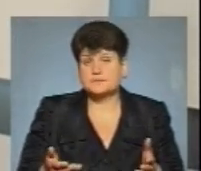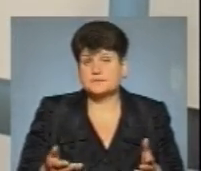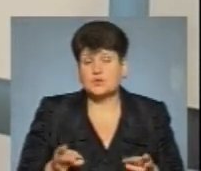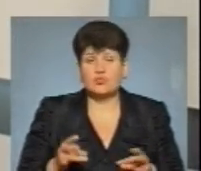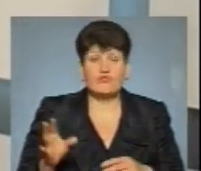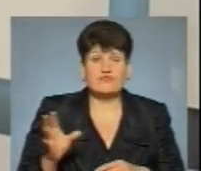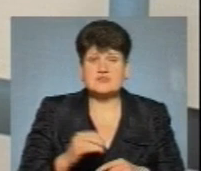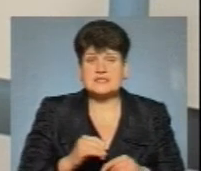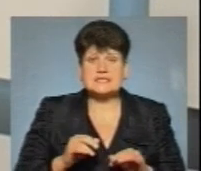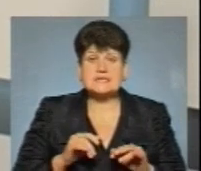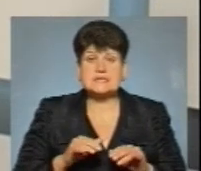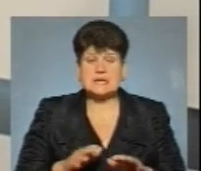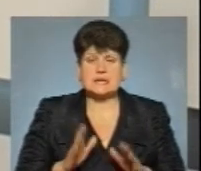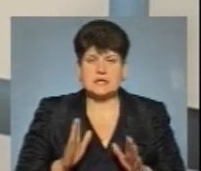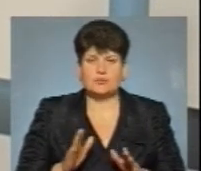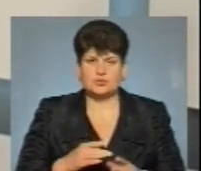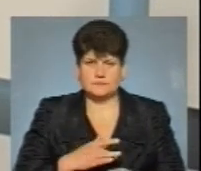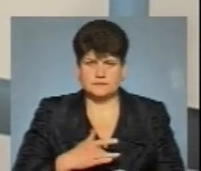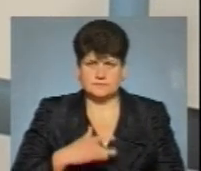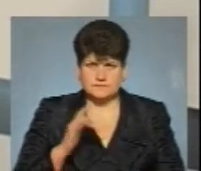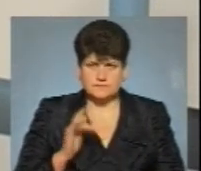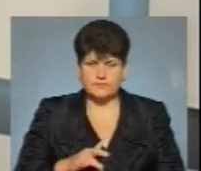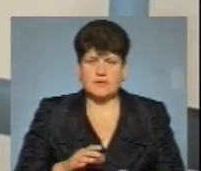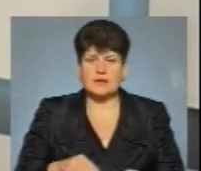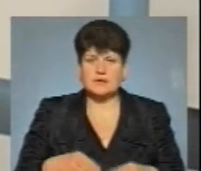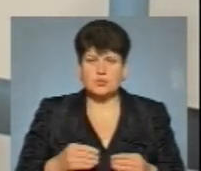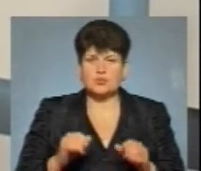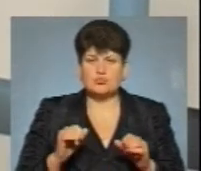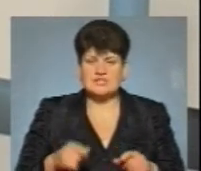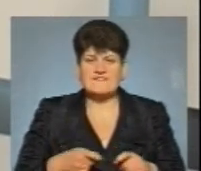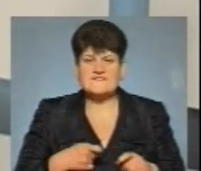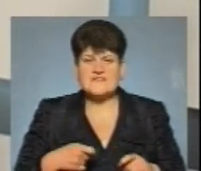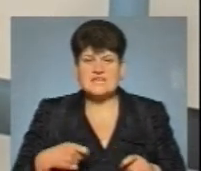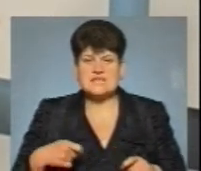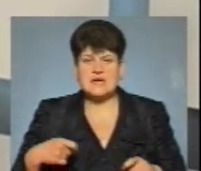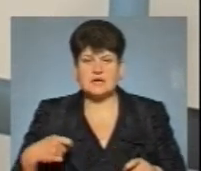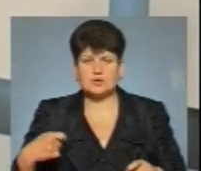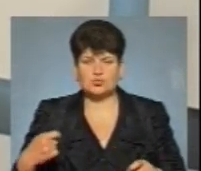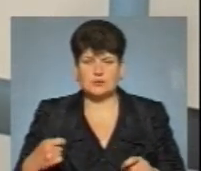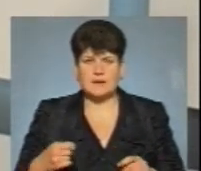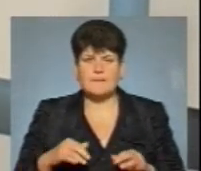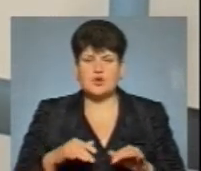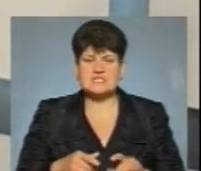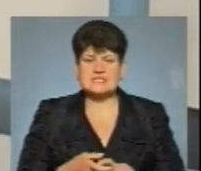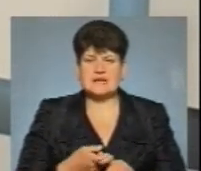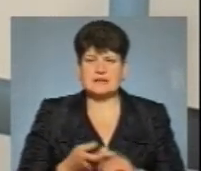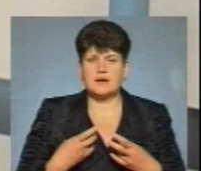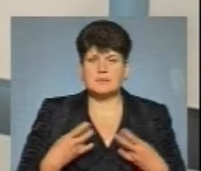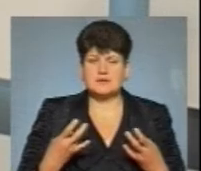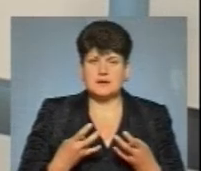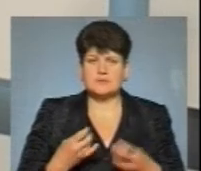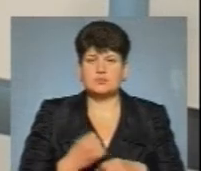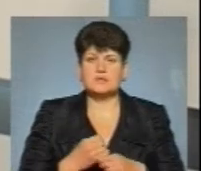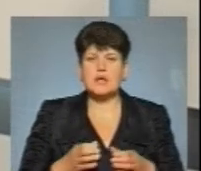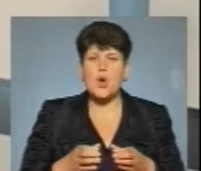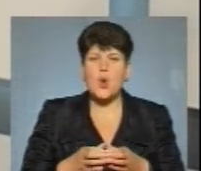всі заходи, які будуть радикальніші, вони дають можливість, скажімо так, відтягнути, розтягнути якраз процес зараження. Нам треба сформувати колективний